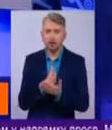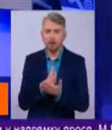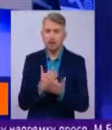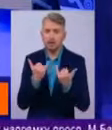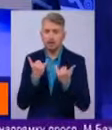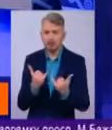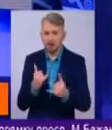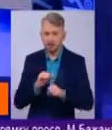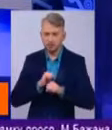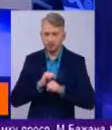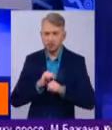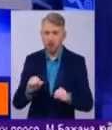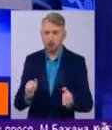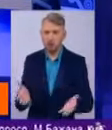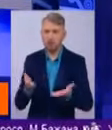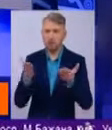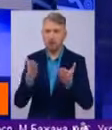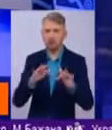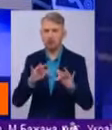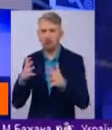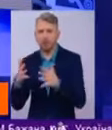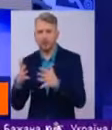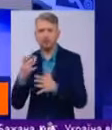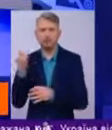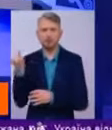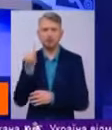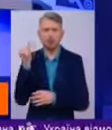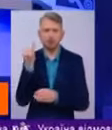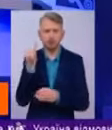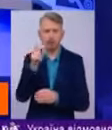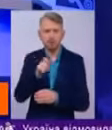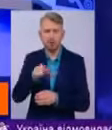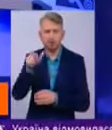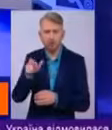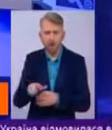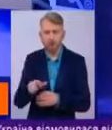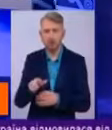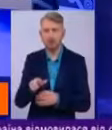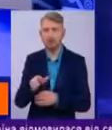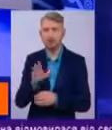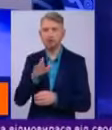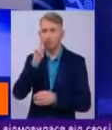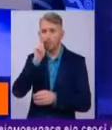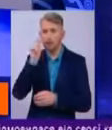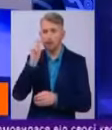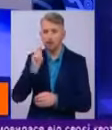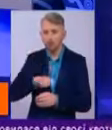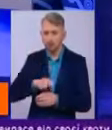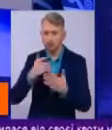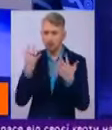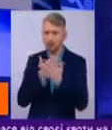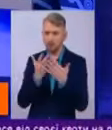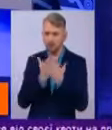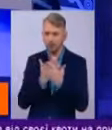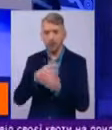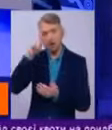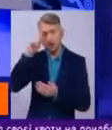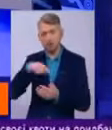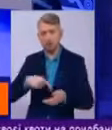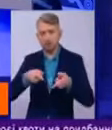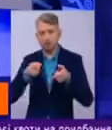зараз героїзація тих чи інших подій, історичних персоналій в українському кіно? Знаємо,